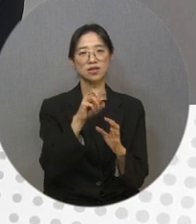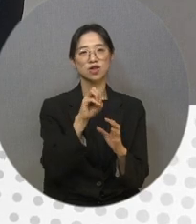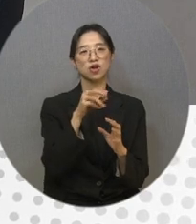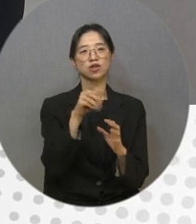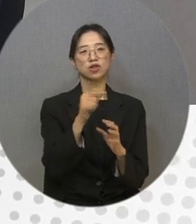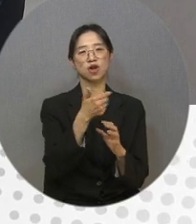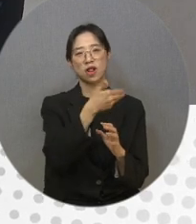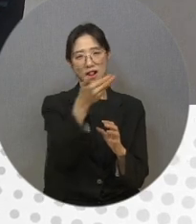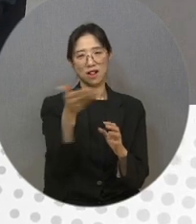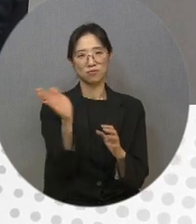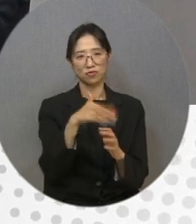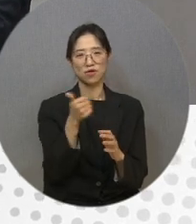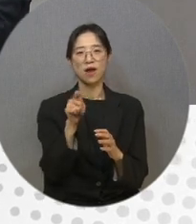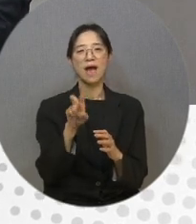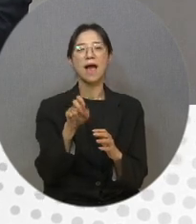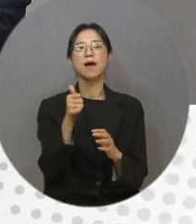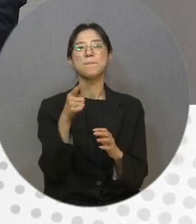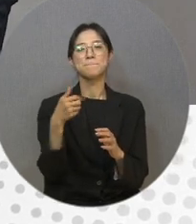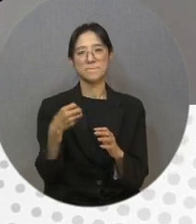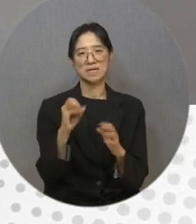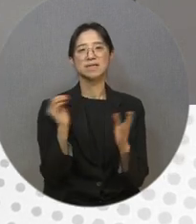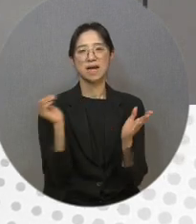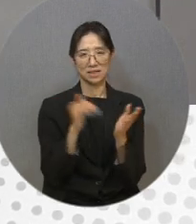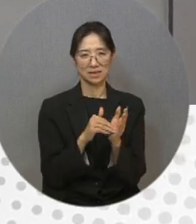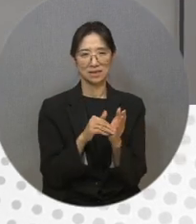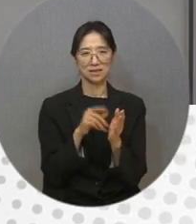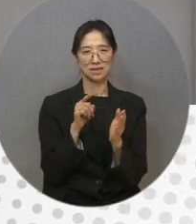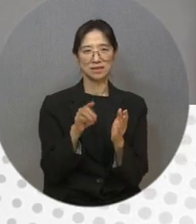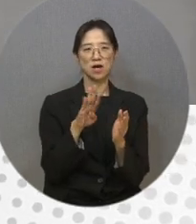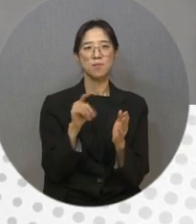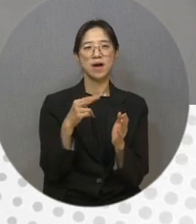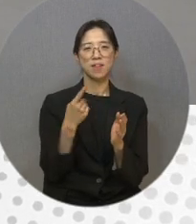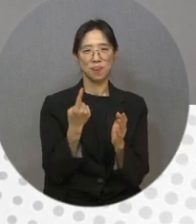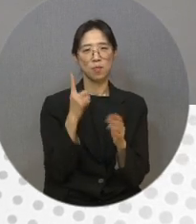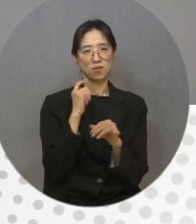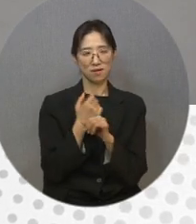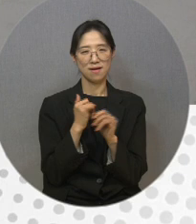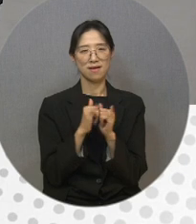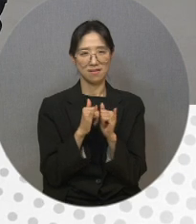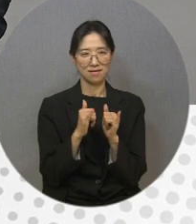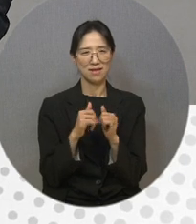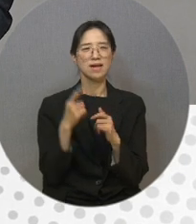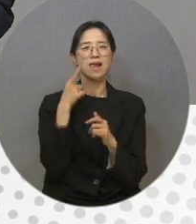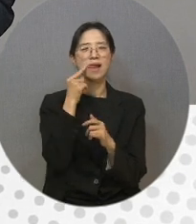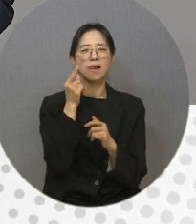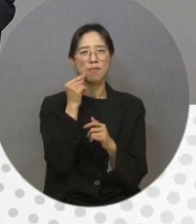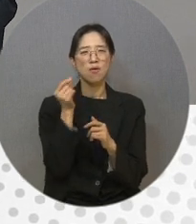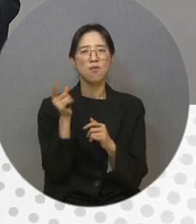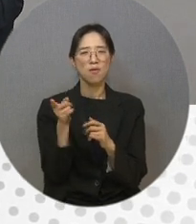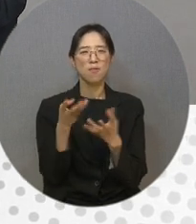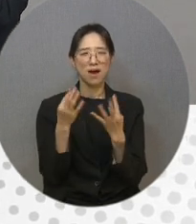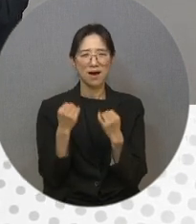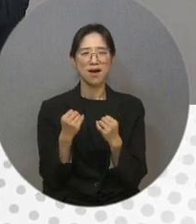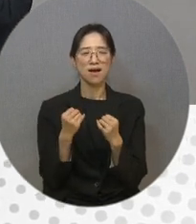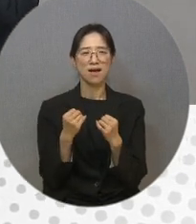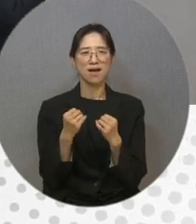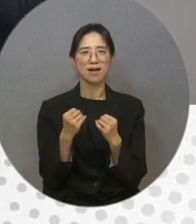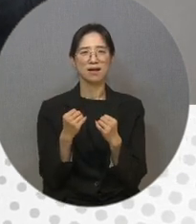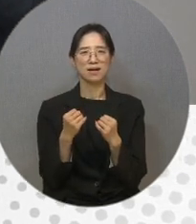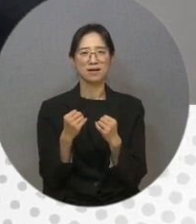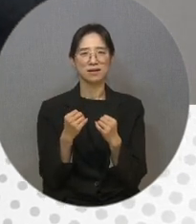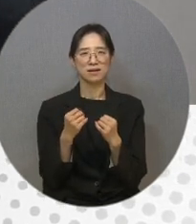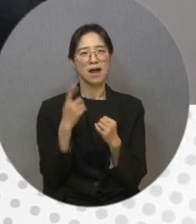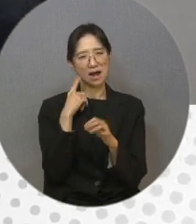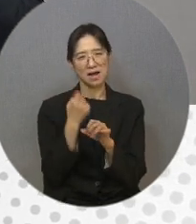청천강에서부터 함흥까지라고 합니다. 이건 반도 사학자, 일본의 그 많은 그 식민